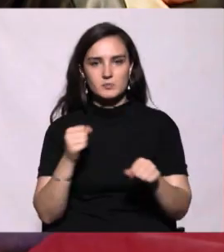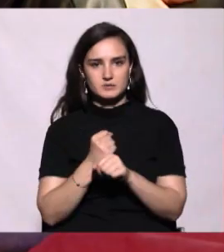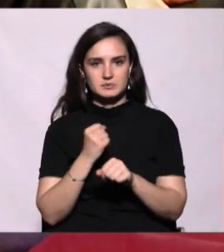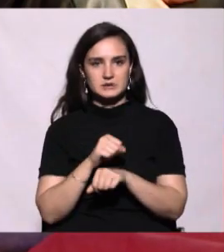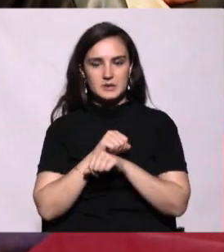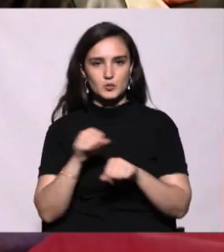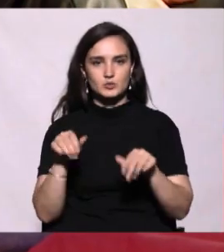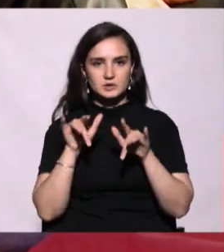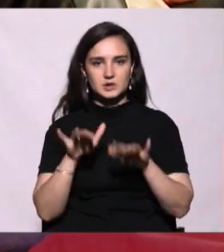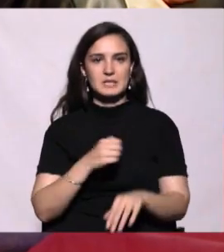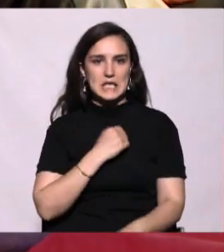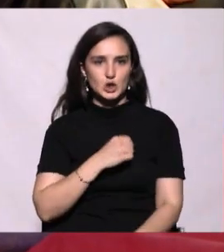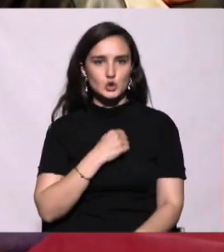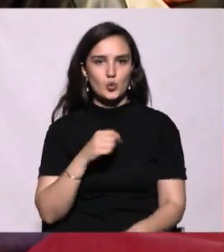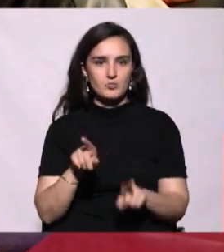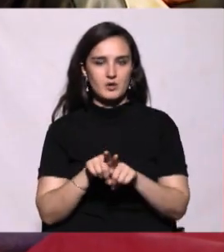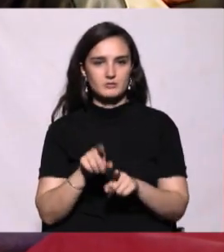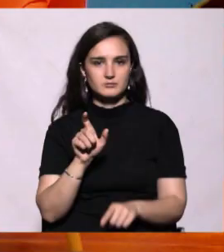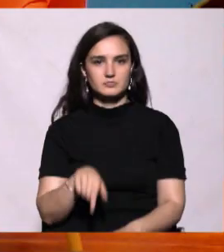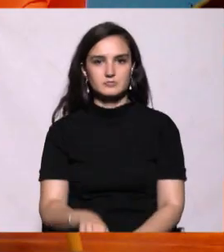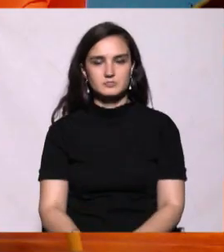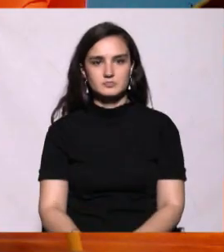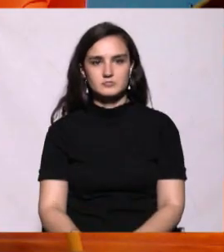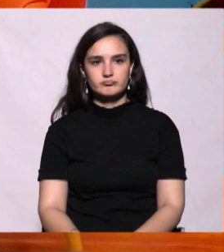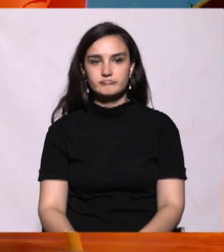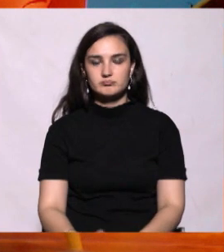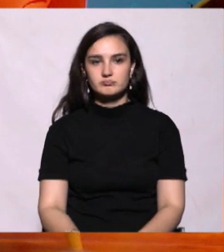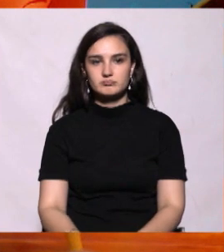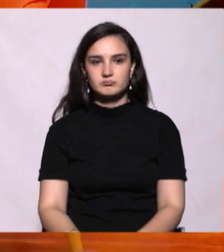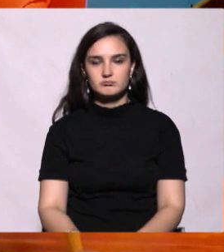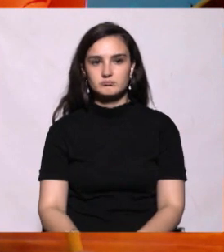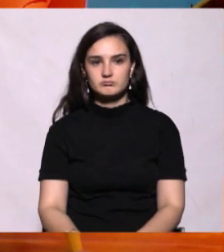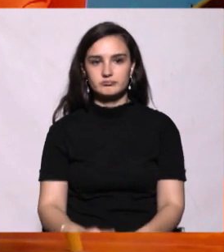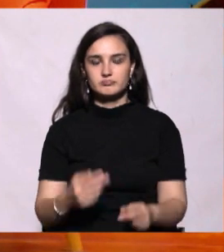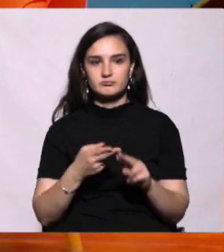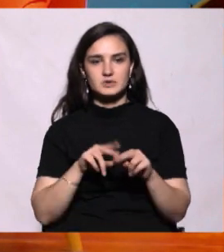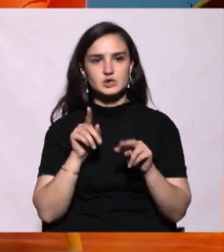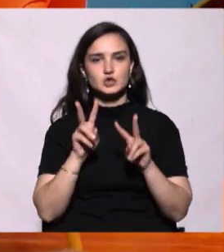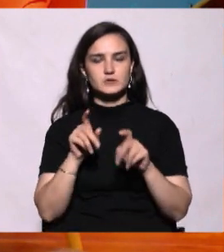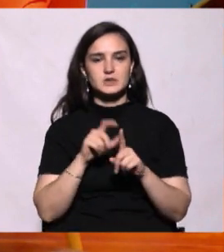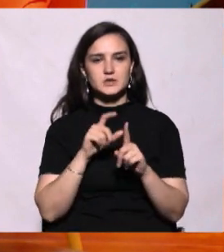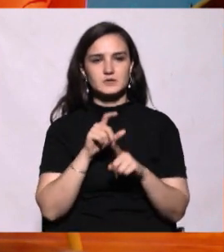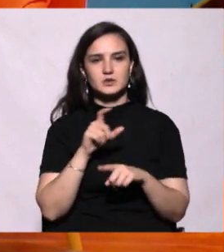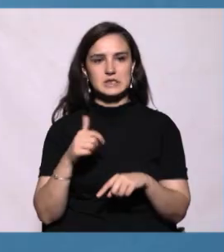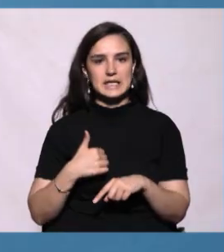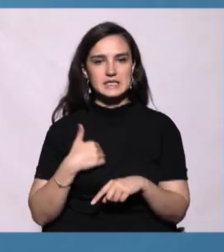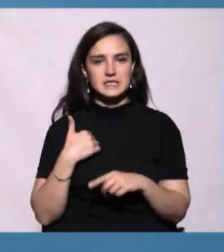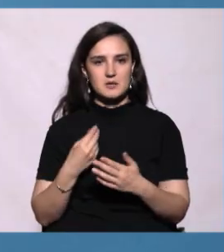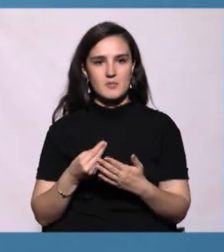Sagmiro sakme, რაინდობა. Very closely related to chivalry is